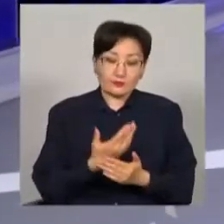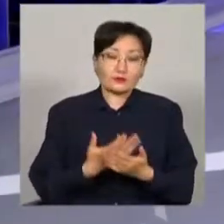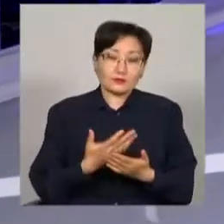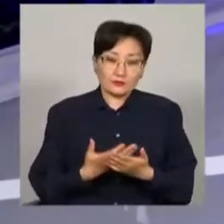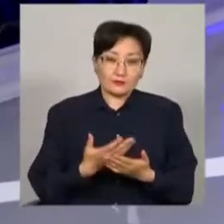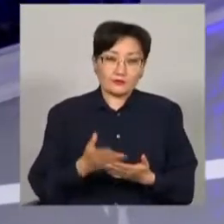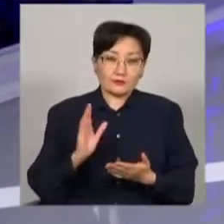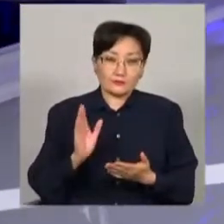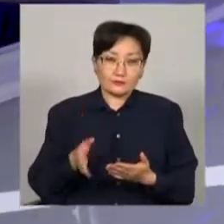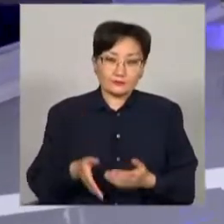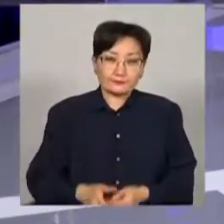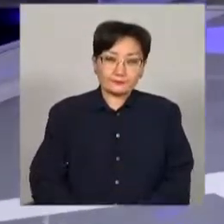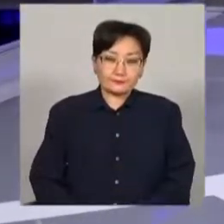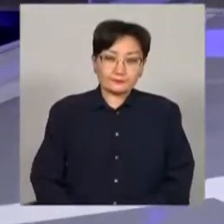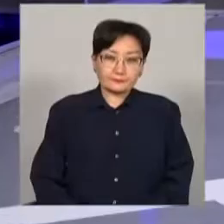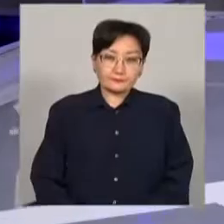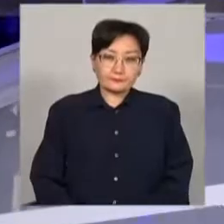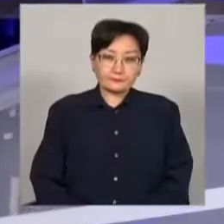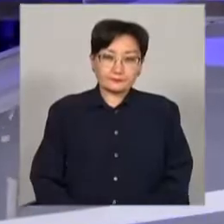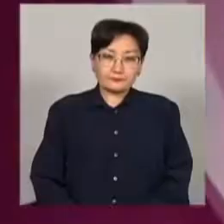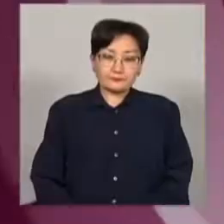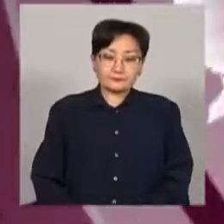Bolbul Qalnurqozı. Bugün köretindermiz.